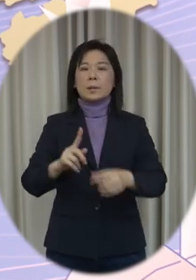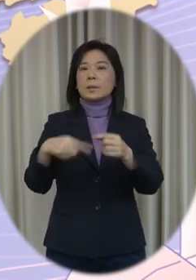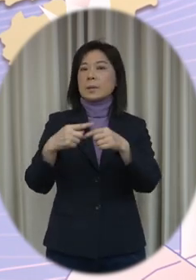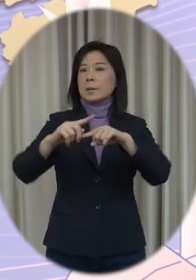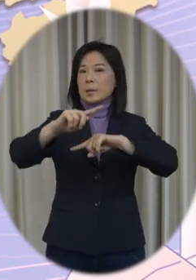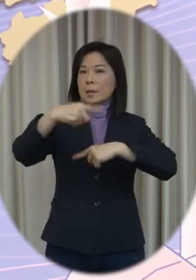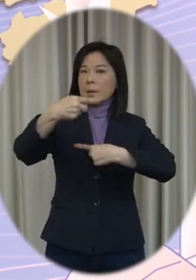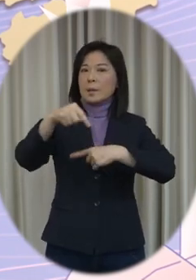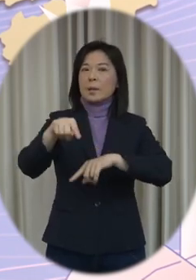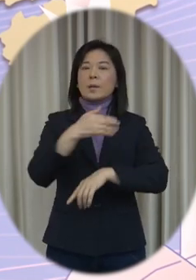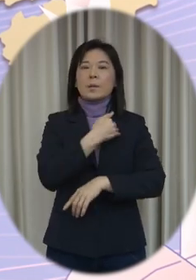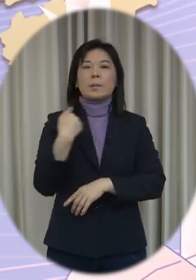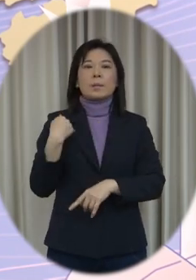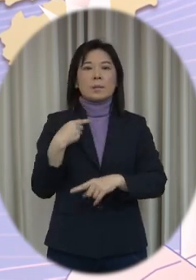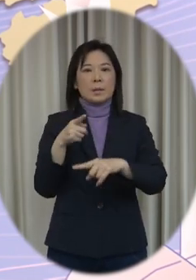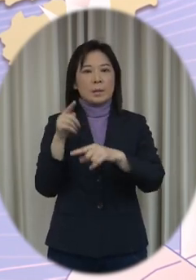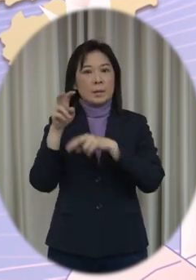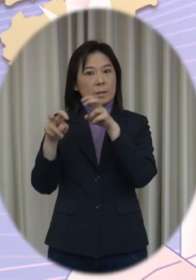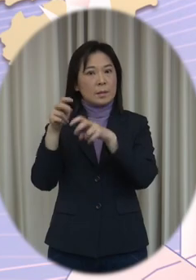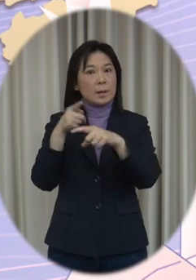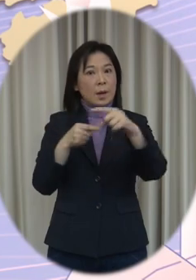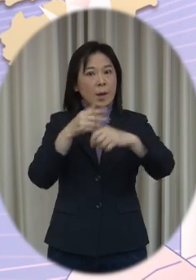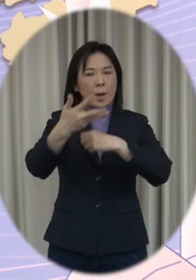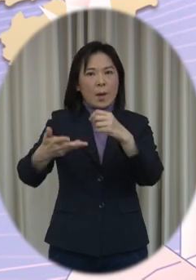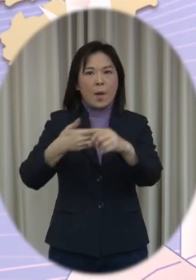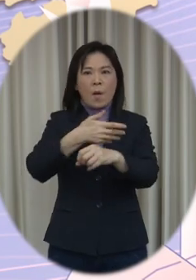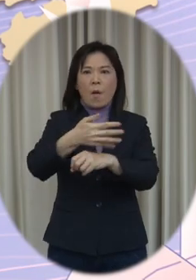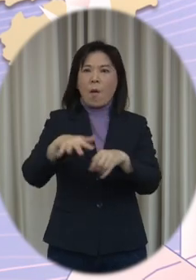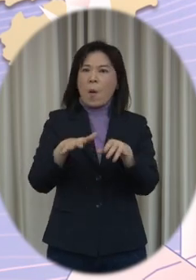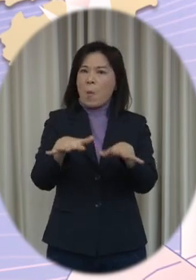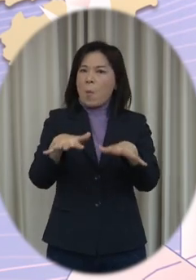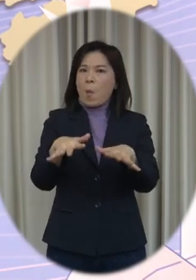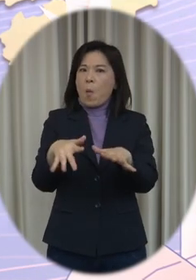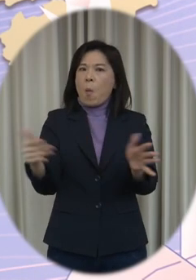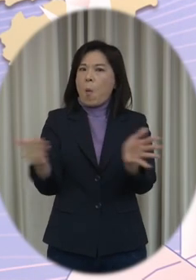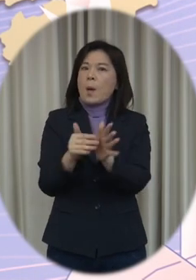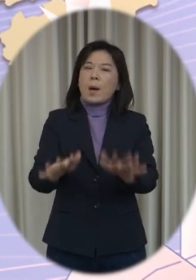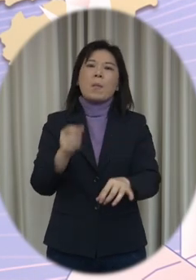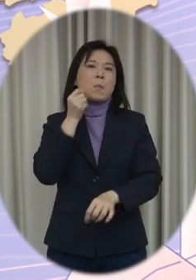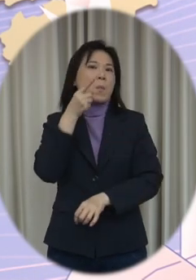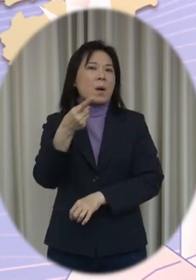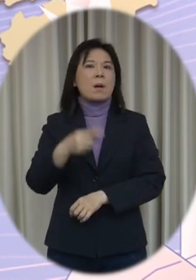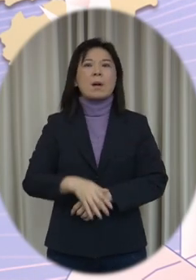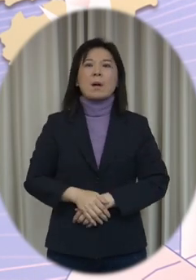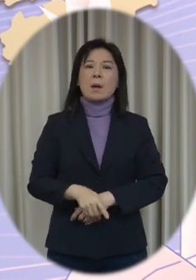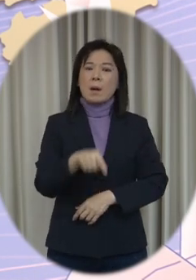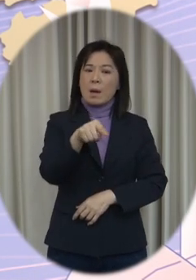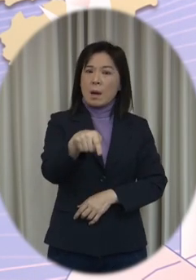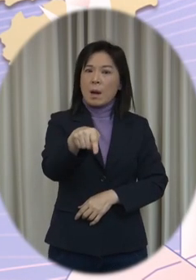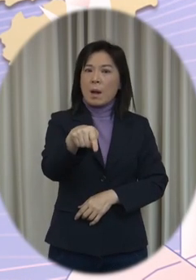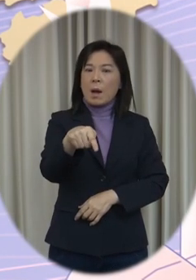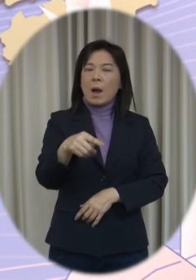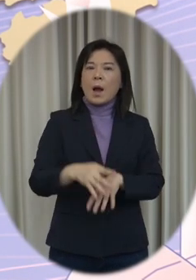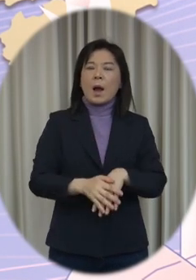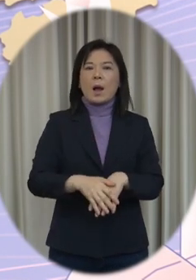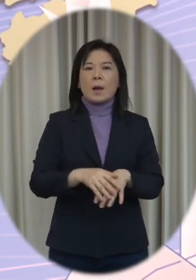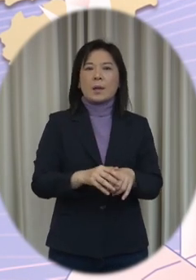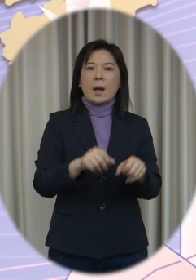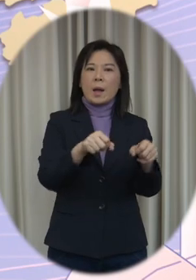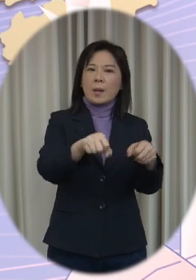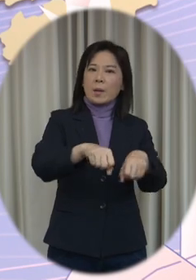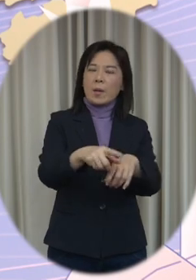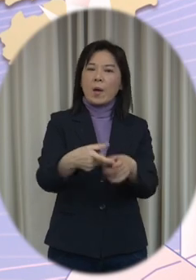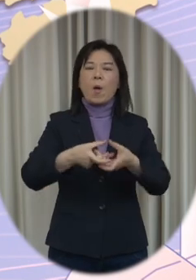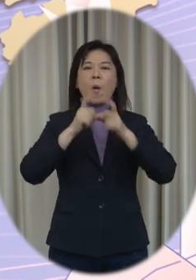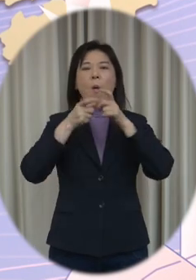在能登半岛强震以来，已经将近一个月，灾区的复原工作仍在继续进行